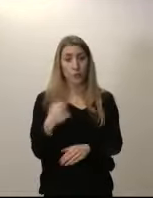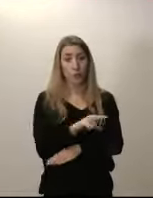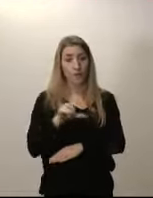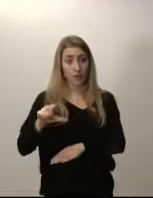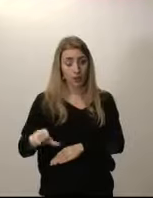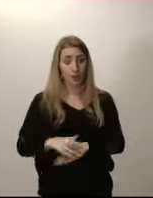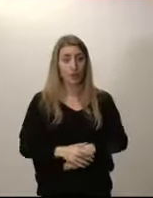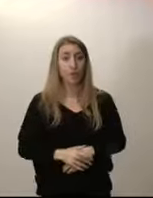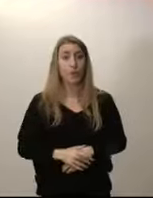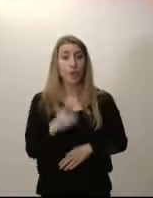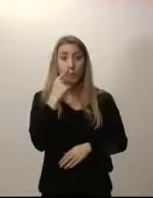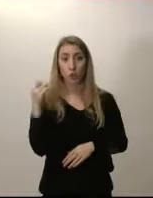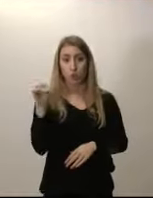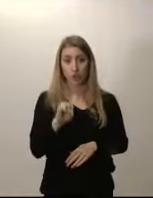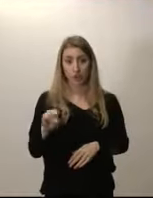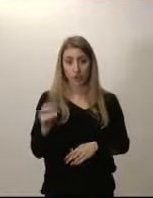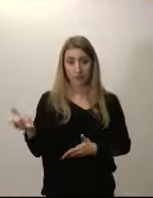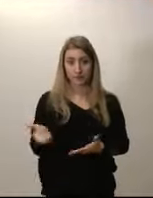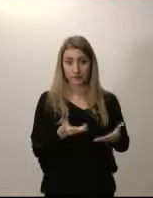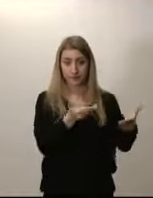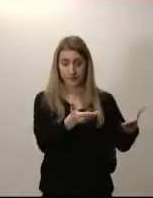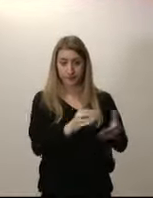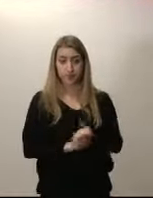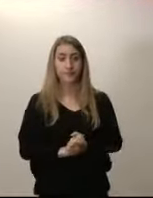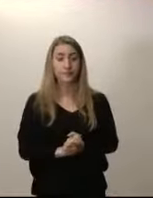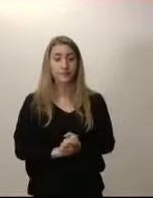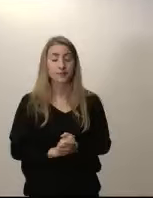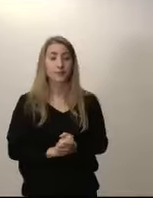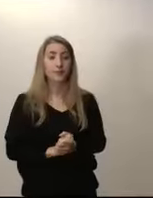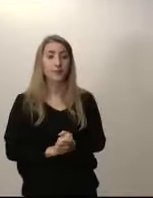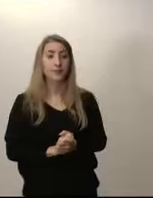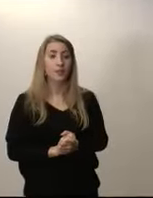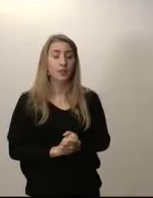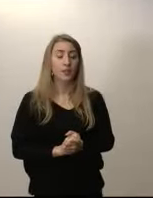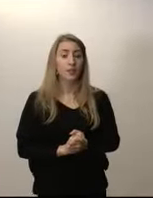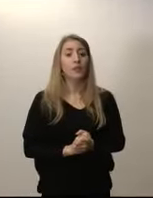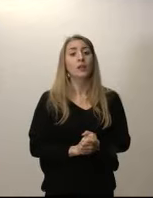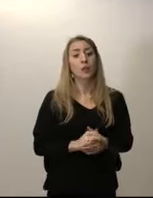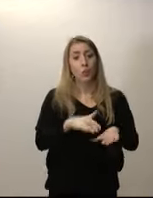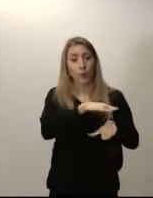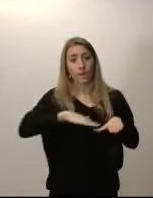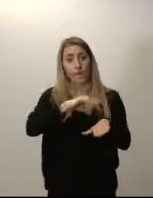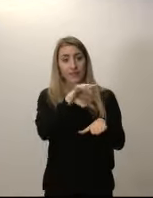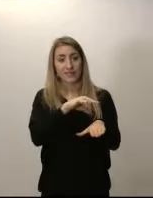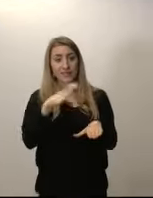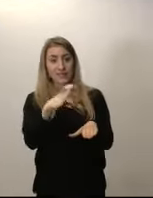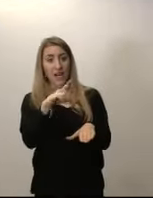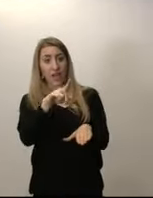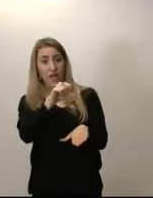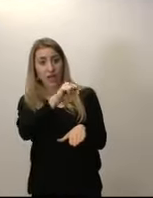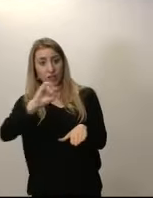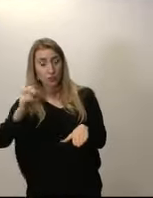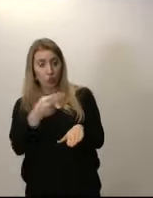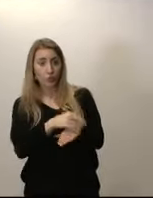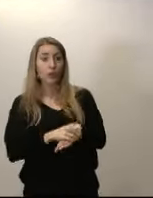Monsieur Schreiber, réalisation d'inscription communale sur une propriété située dans la ZAC du Gassion. Alors, dans le cadre de la vente de terrains à bâtir,